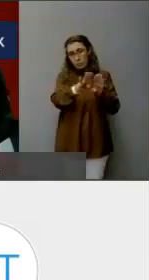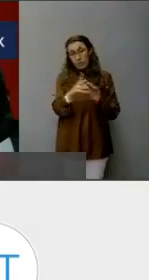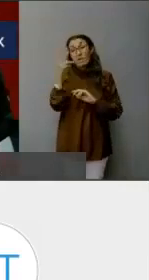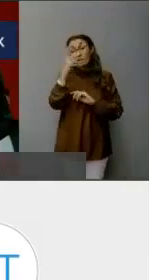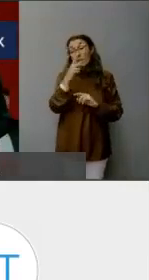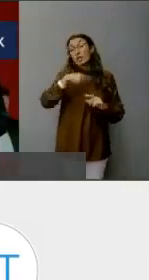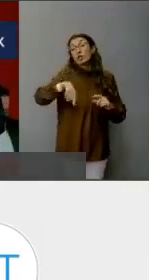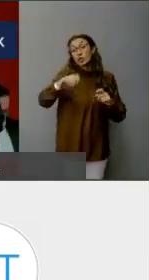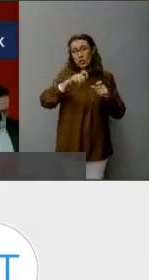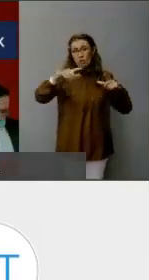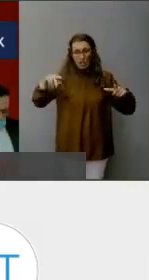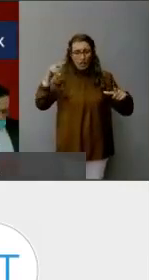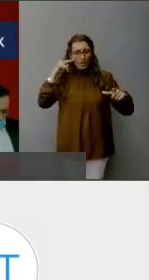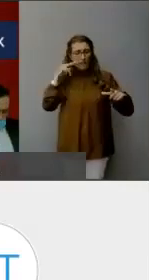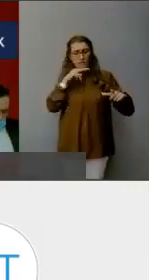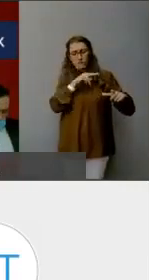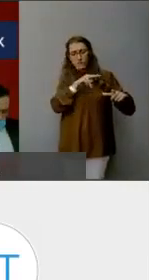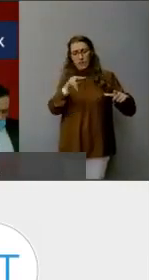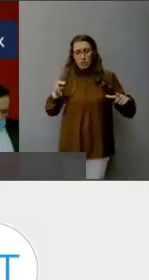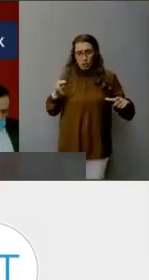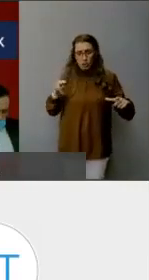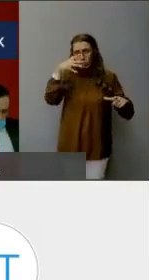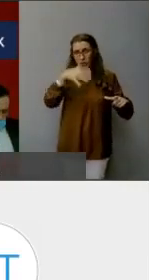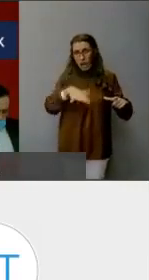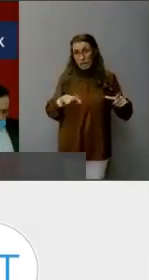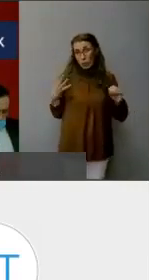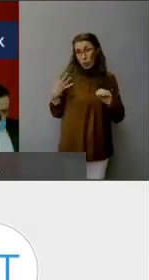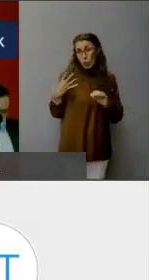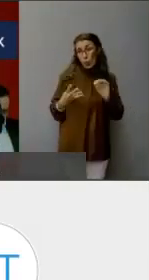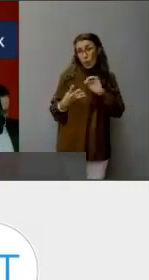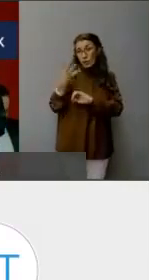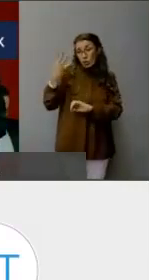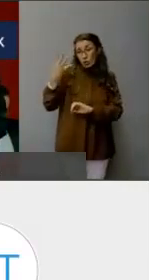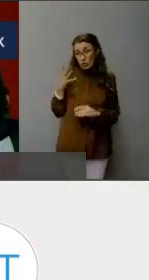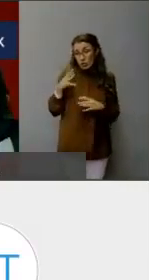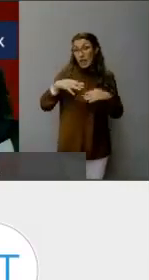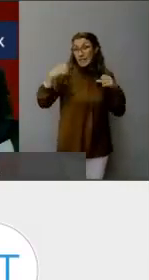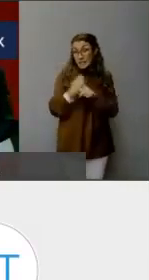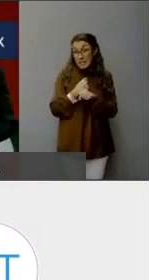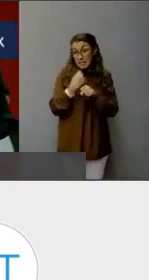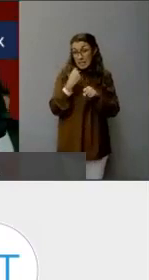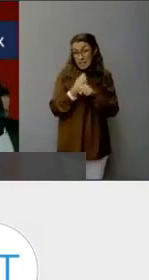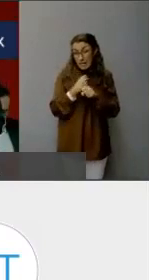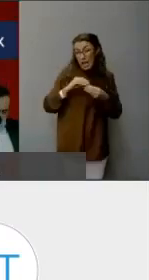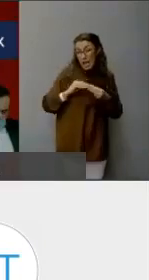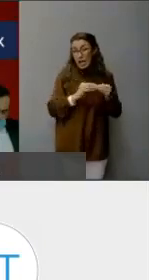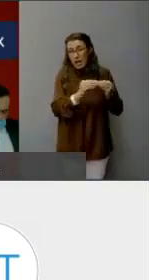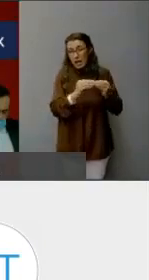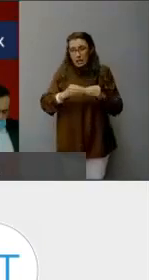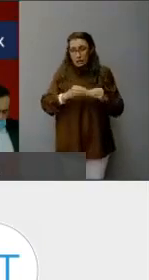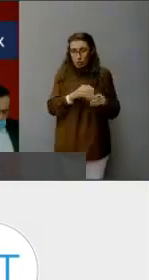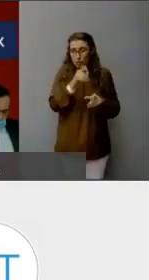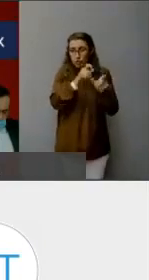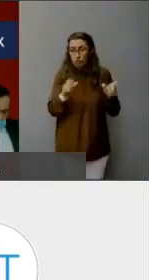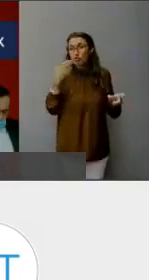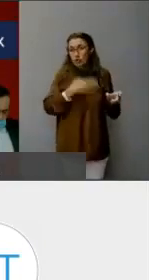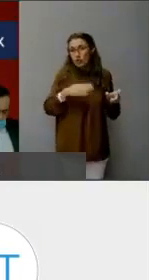miei l'abbiamo avuta e quattro anni fa l'abbiamo data ai genovesi e giornali l'hanno accettata e continuiamo a far a metterla in pratica il giorno